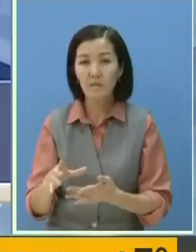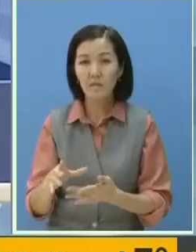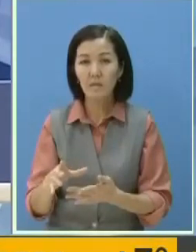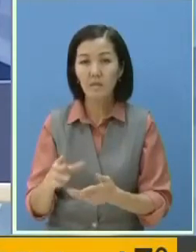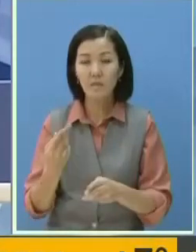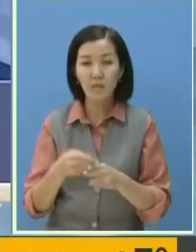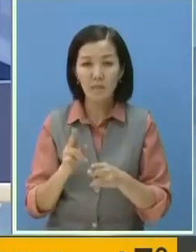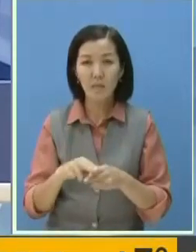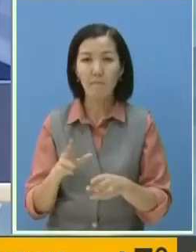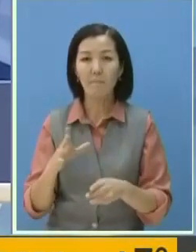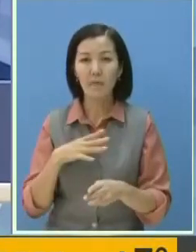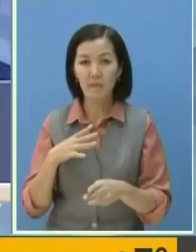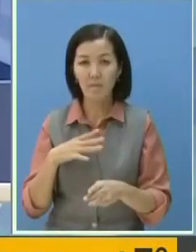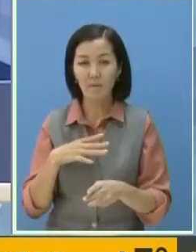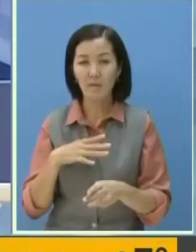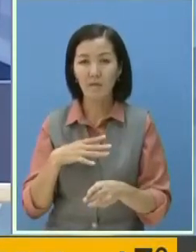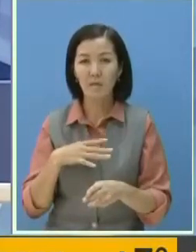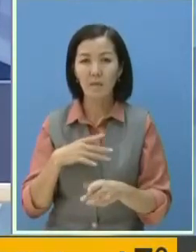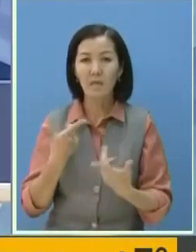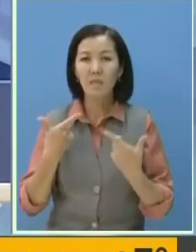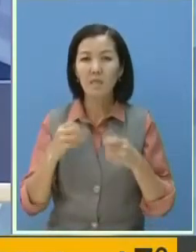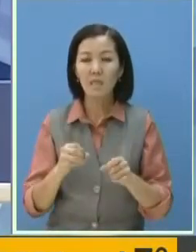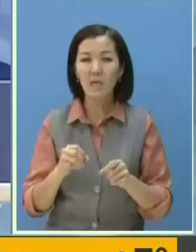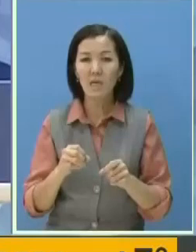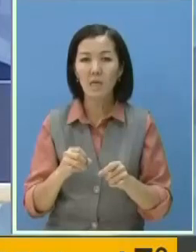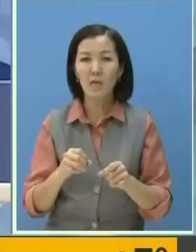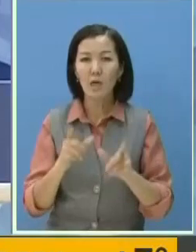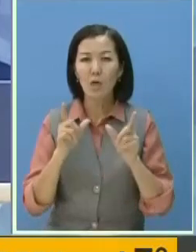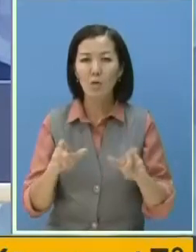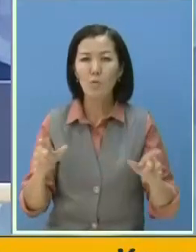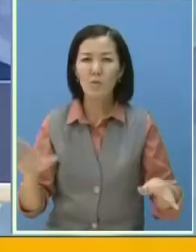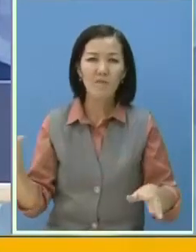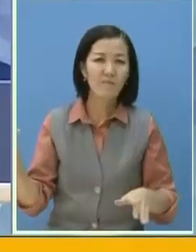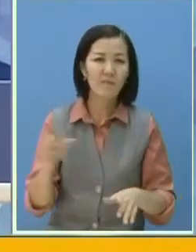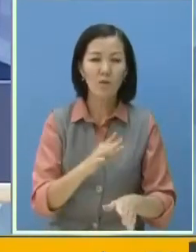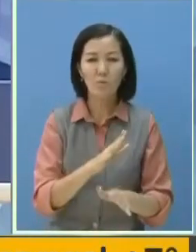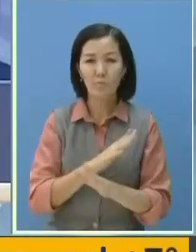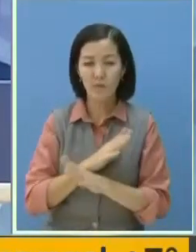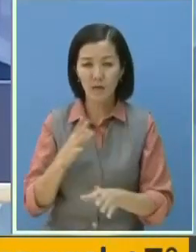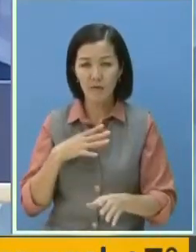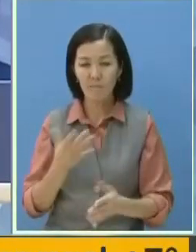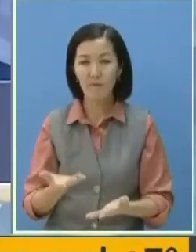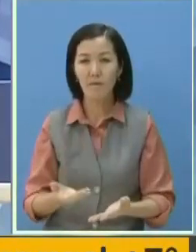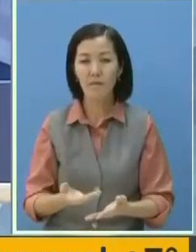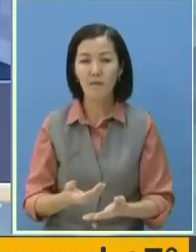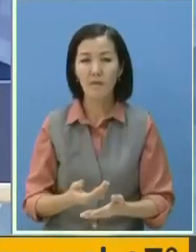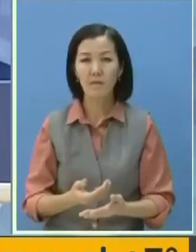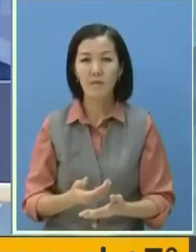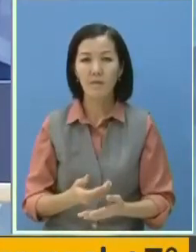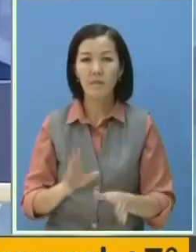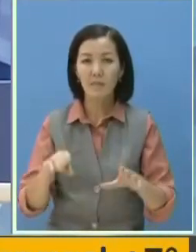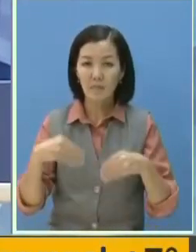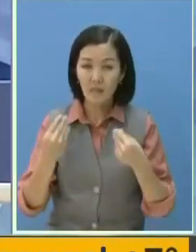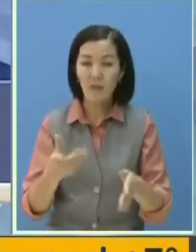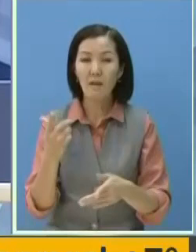парады и марши, да, где вакцина, почему нас правительство кинуло. Ну вот, дали вакцину,